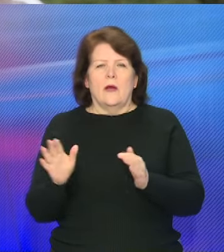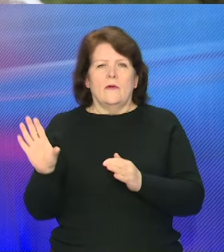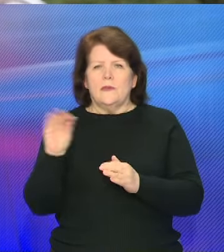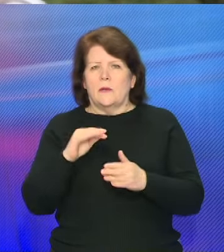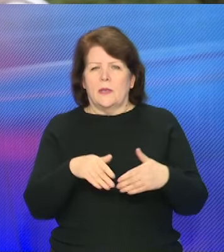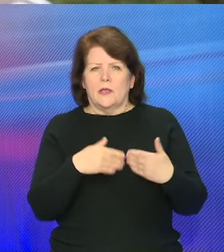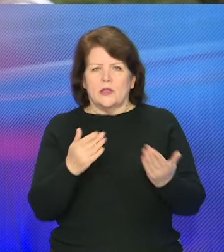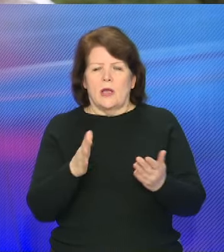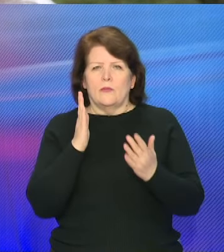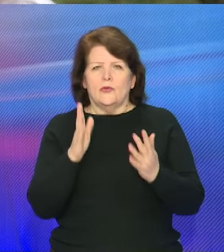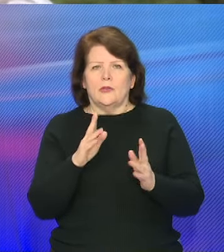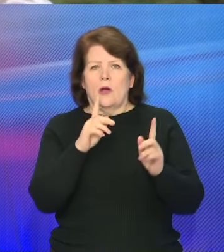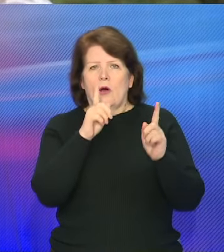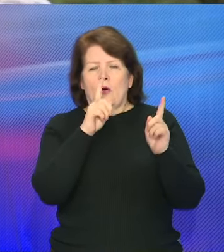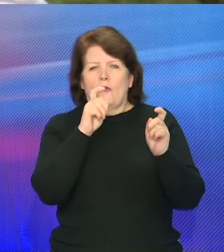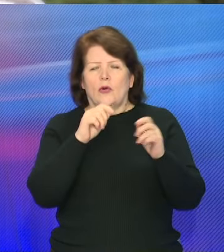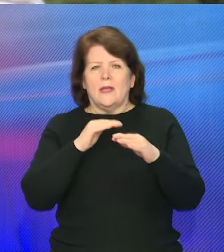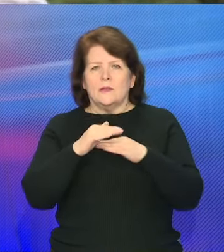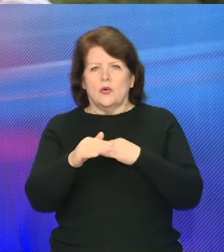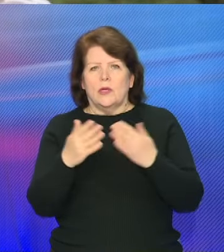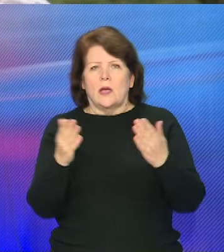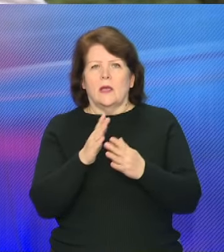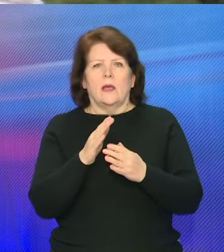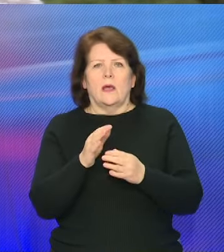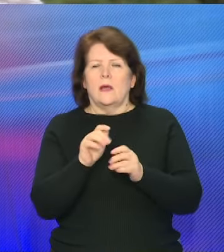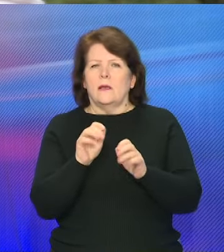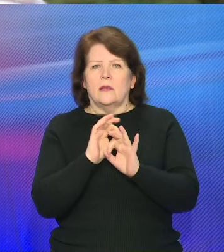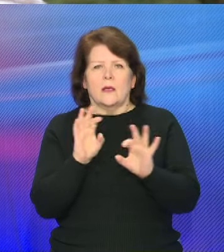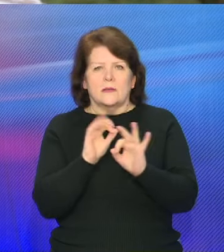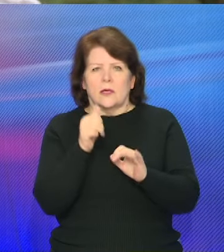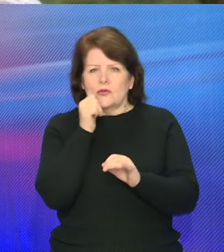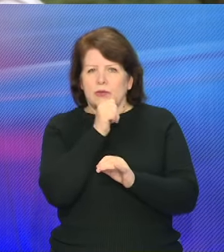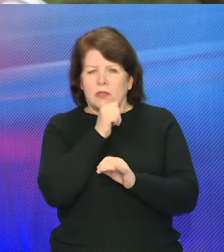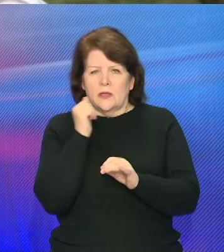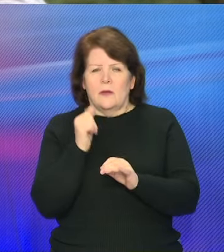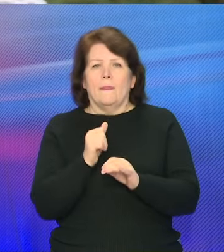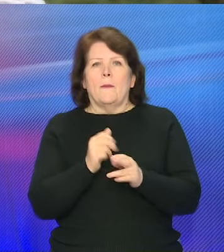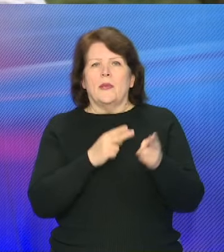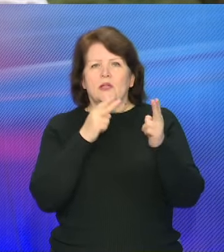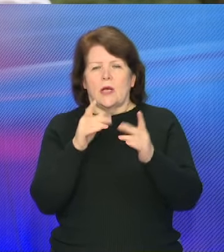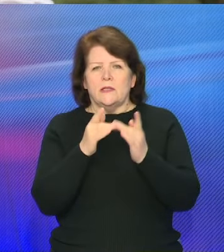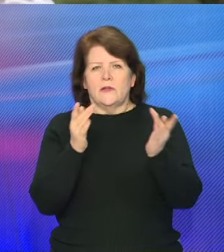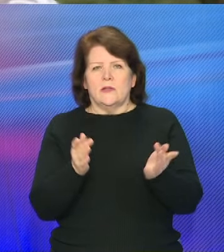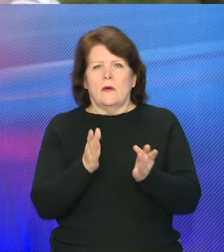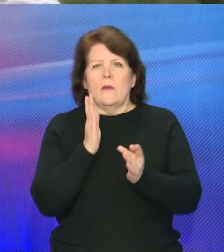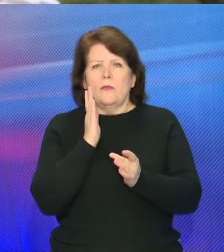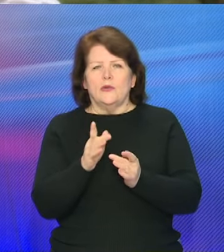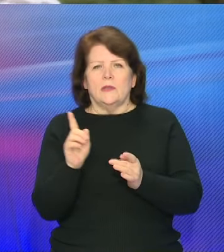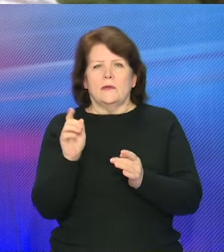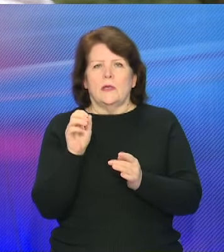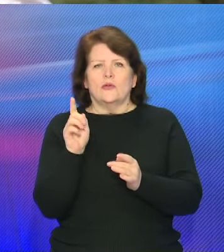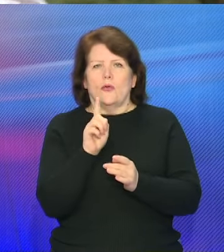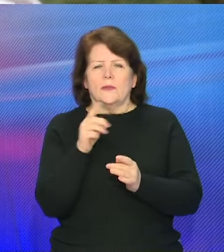фотозоны. Какие, раскрывать не буду. Приезжайте 2 числа в мосты, посмотрите. Но поверьте, будет на что посмотреть и возле